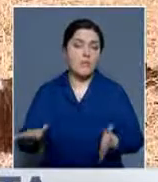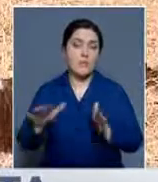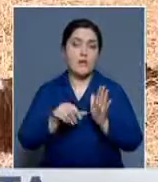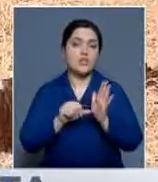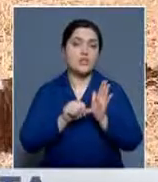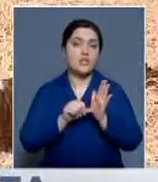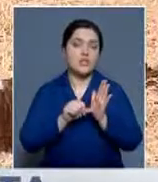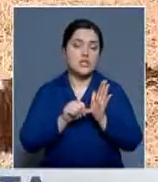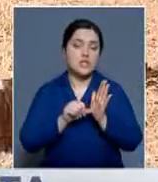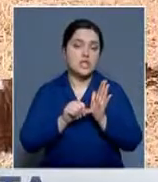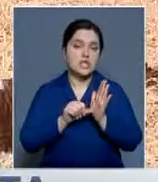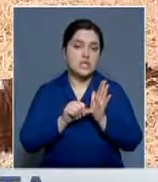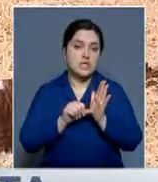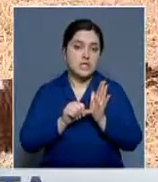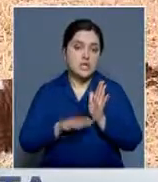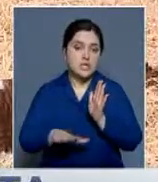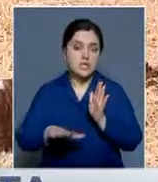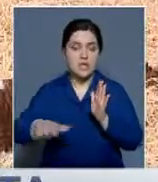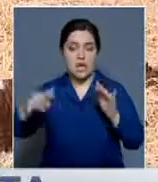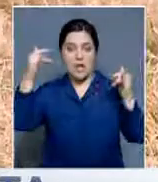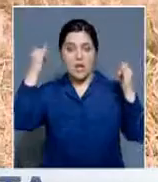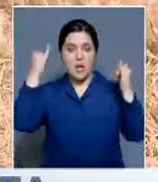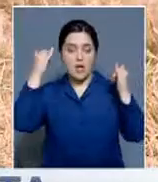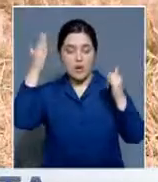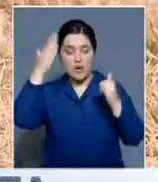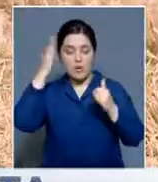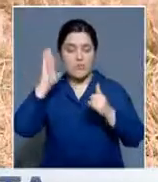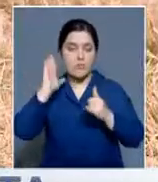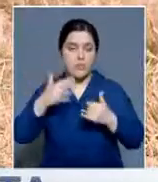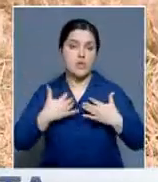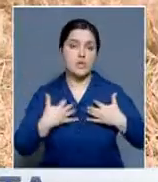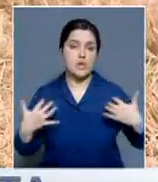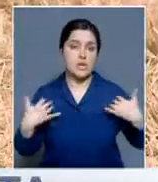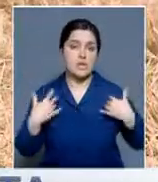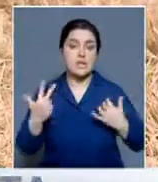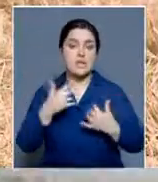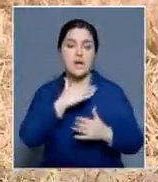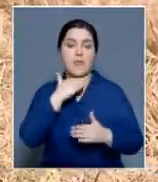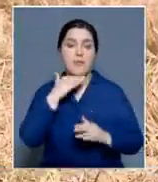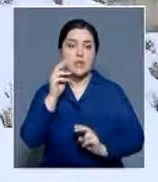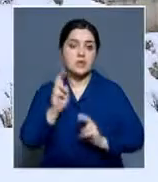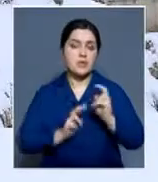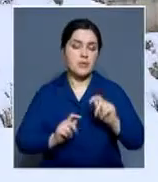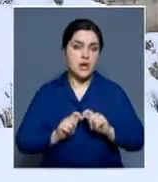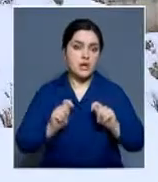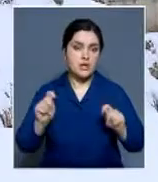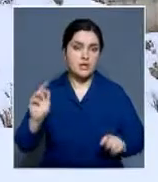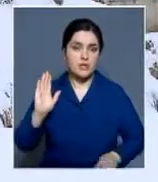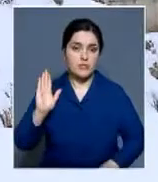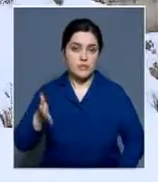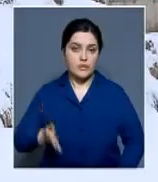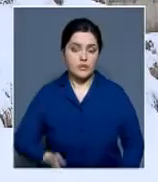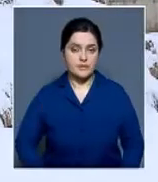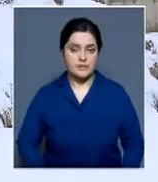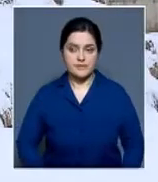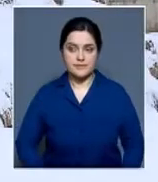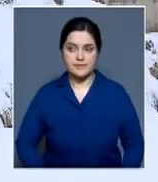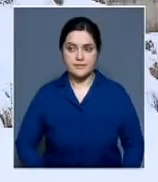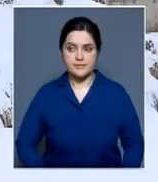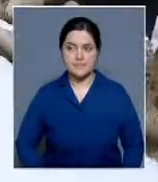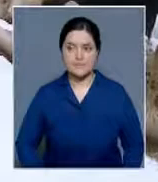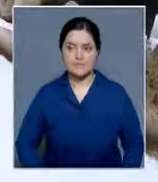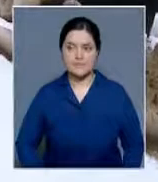6 тысяч голов скота. Кроме того, заработают сразу 3 мясокомбината. Гульнар Жантасова, Олжас Байбусынов,